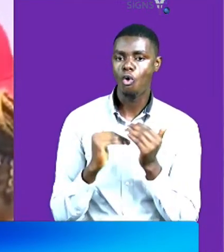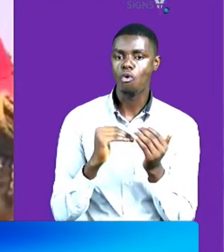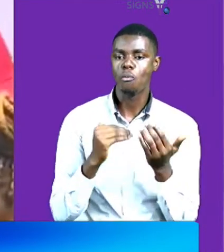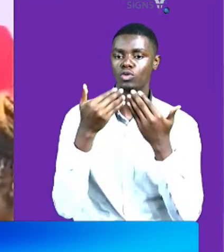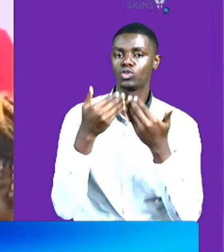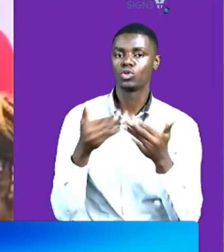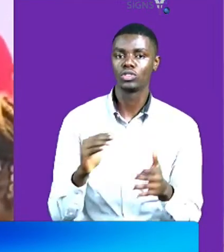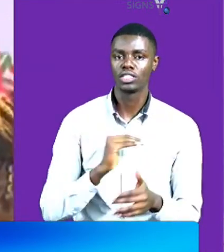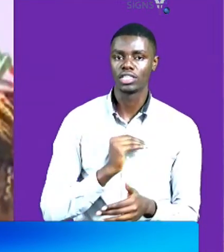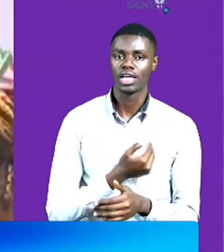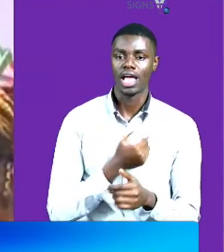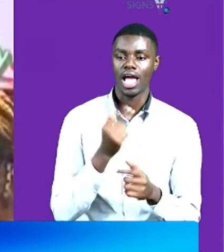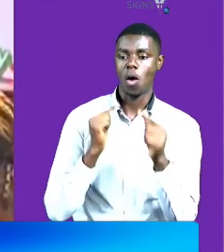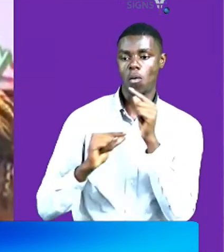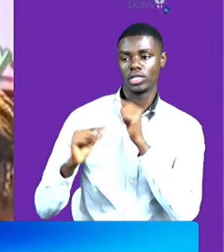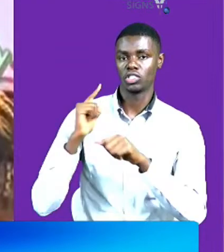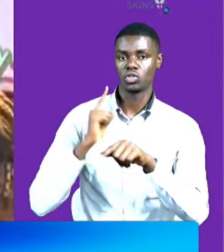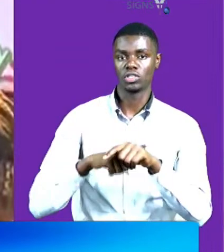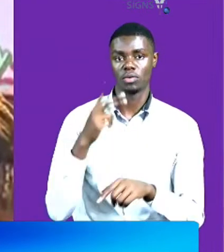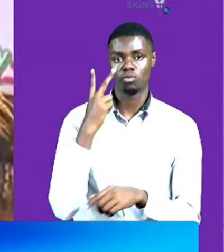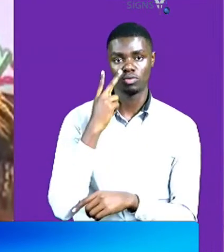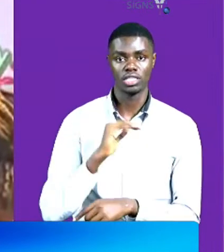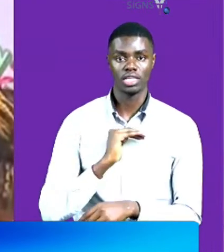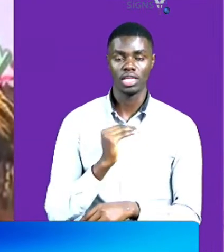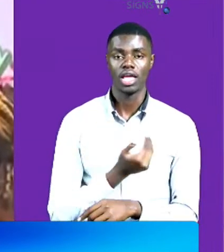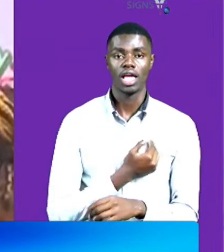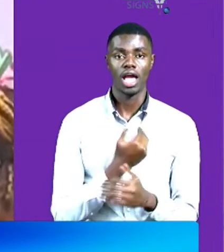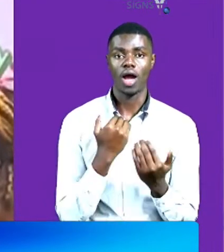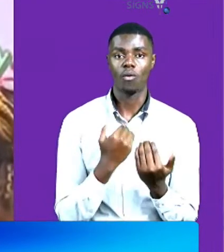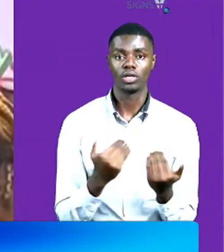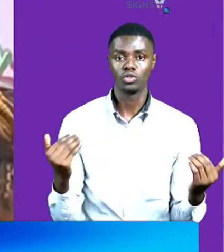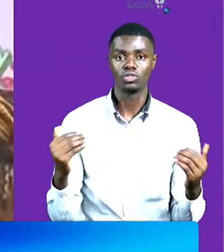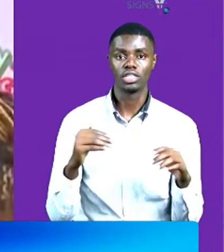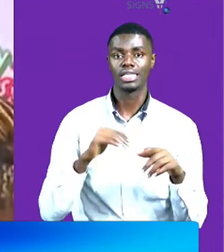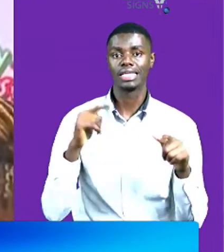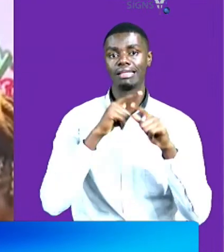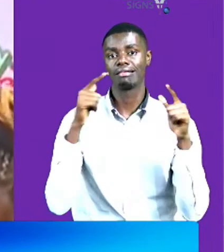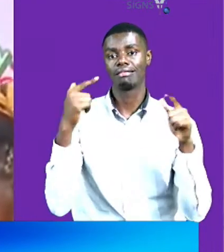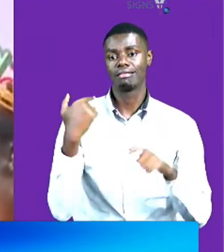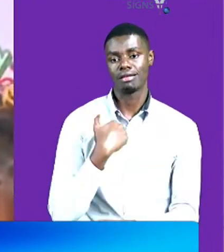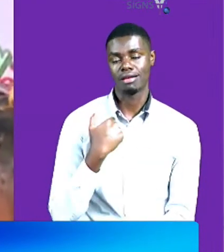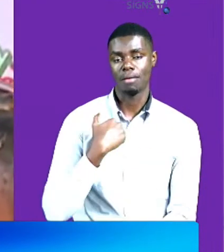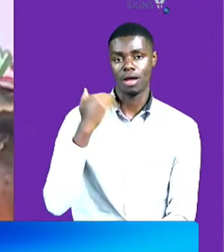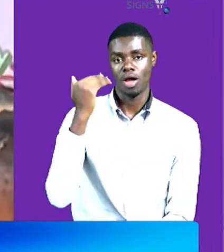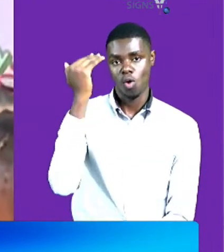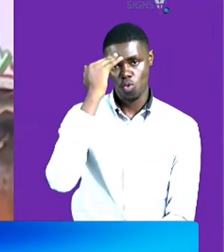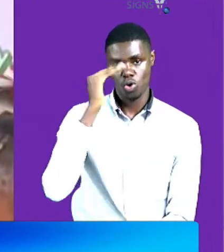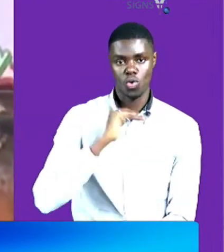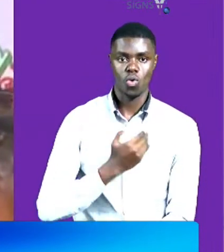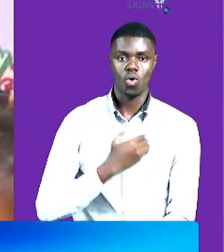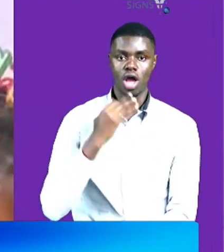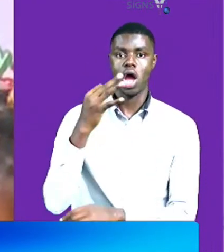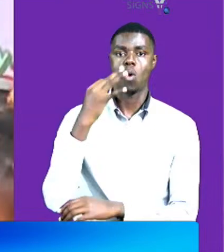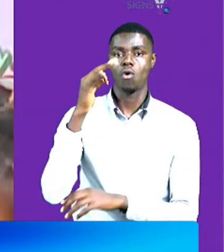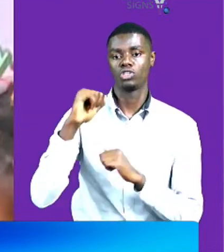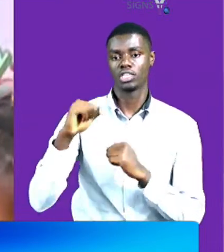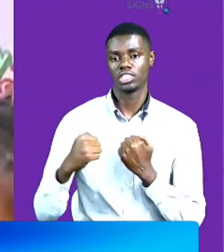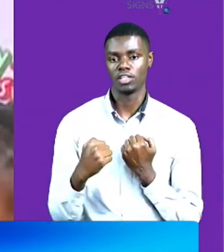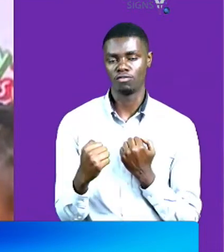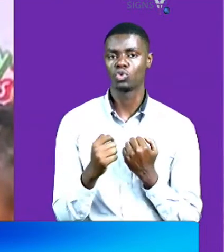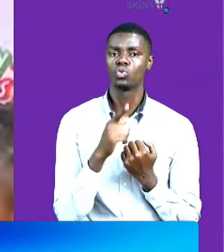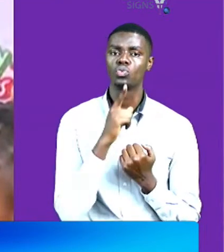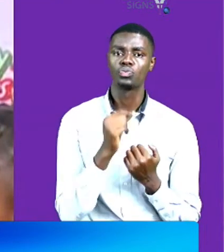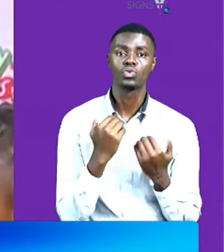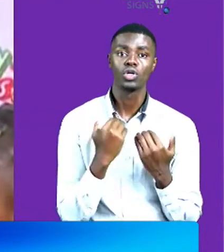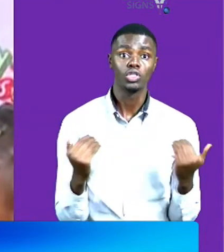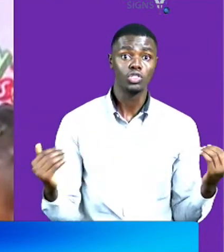generation. And when we see children in great numbers, we know our future is secure. Kwa hivyo watoto,